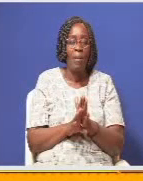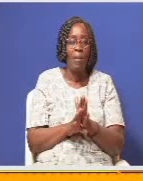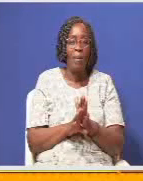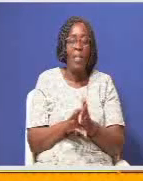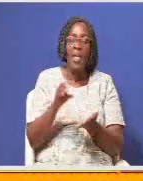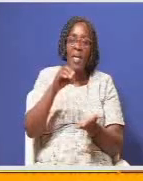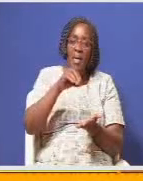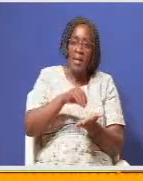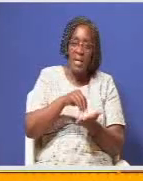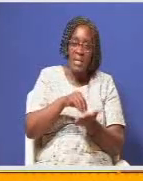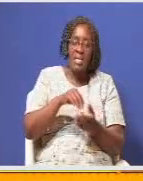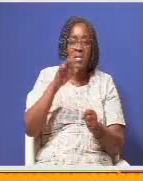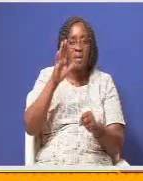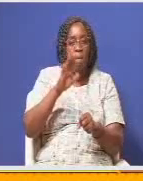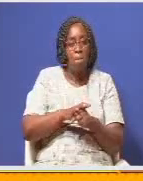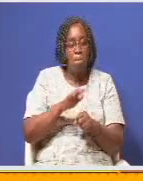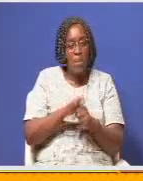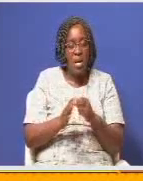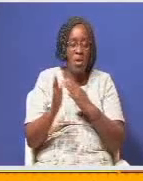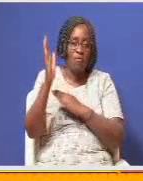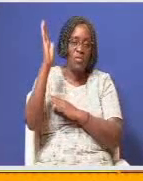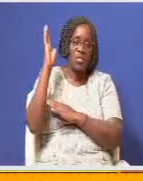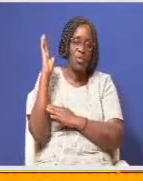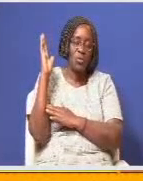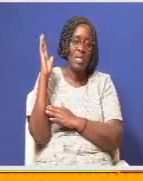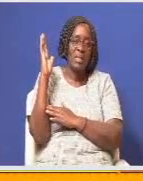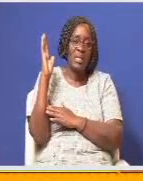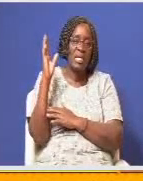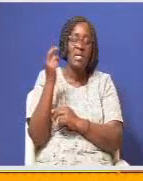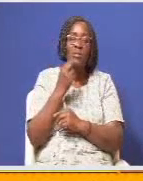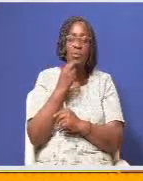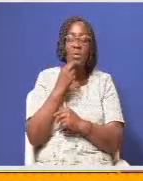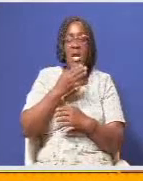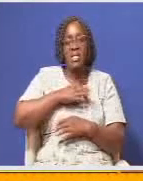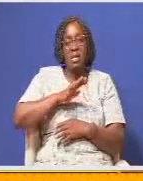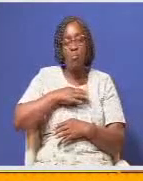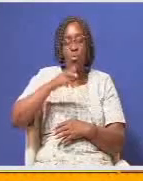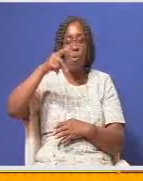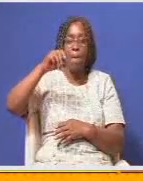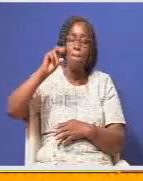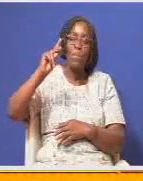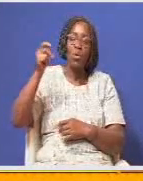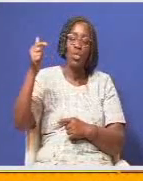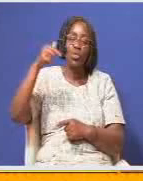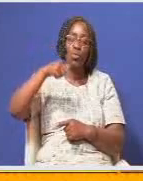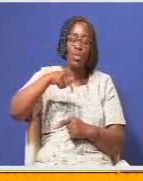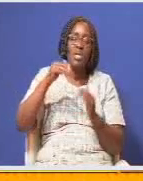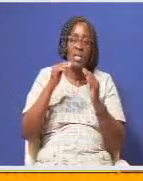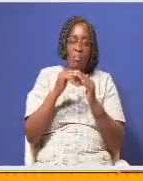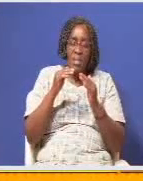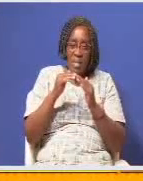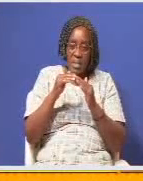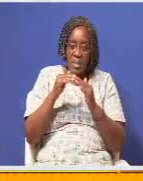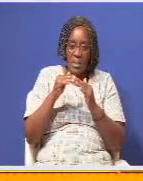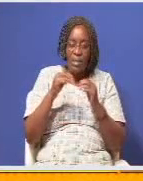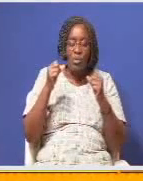Makareka ya wangele kubwa mantuigi wakariande ene antere chia trokana samburu na kinyapo kozi. Leto maitari wa reka rauke kulekithi ya wakaribu huko buwethi